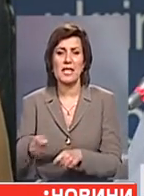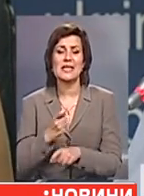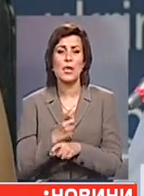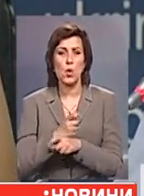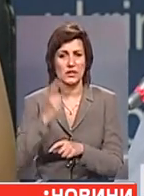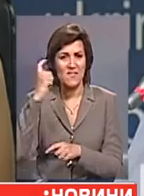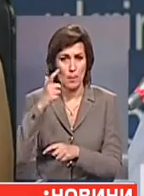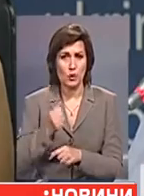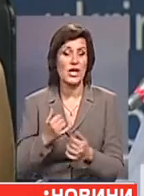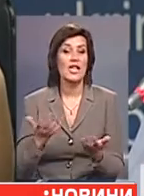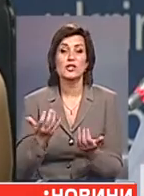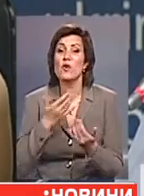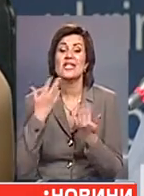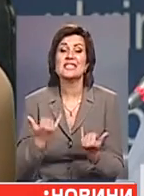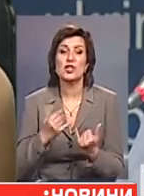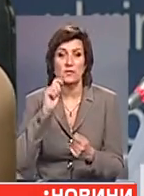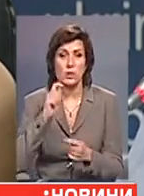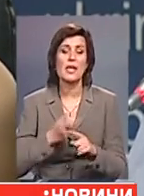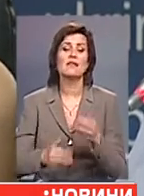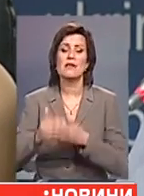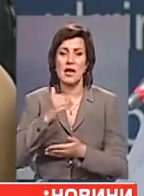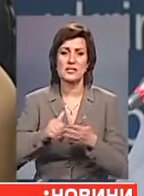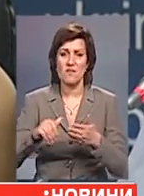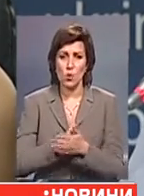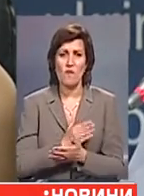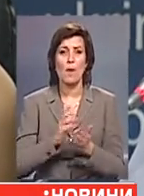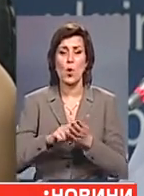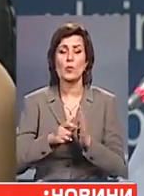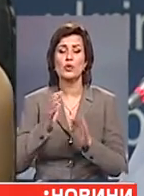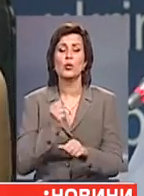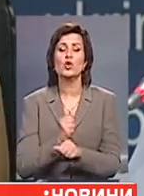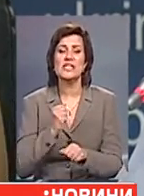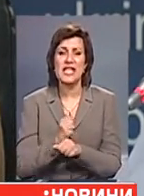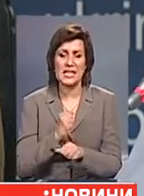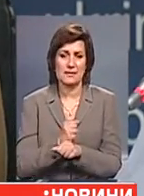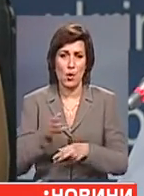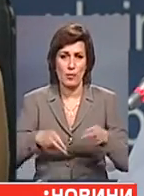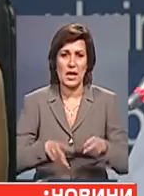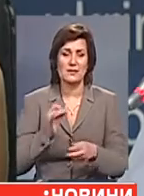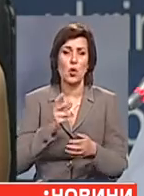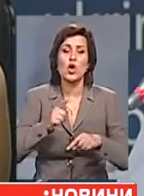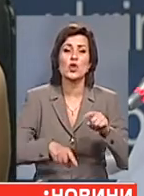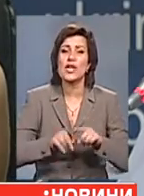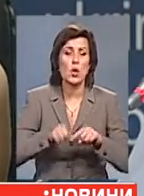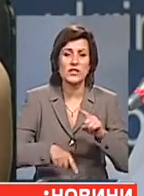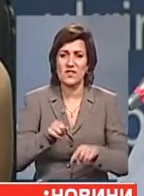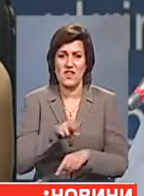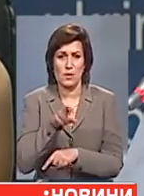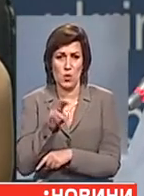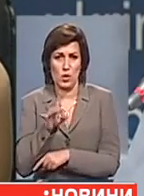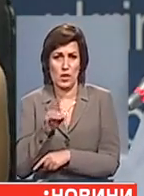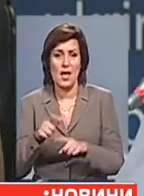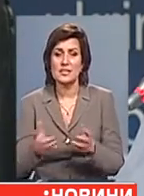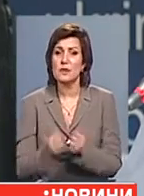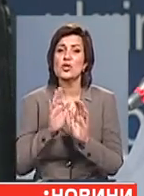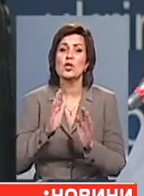чего нет в Украине сейчас, это наконец-то в новом корпусе будут делаться операции от неродственного донора. Поэтому этот корпус спасет не только